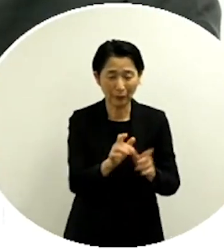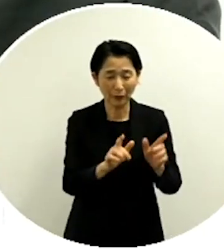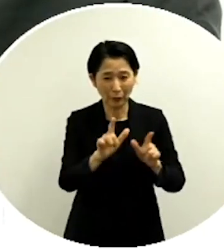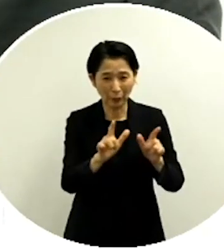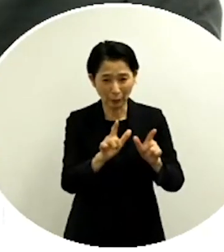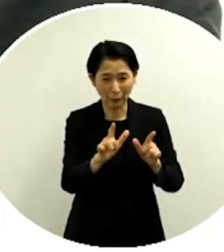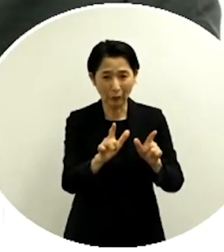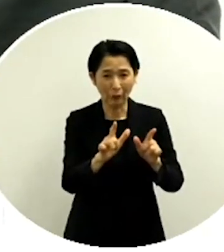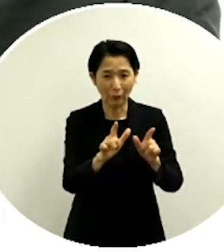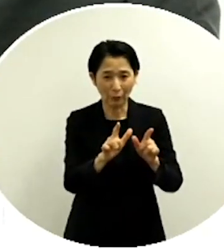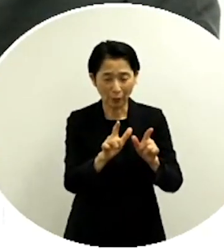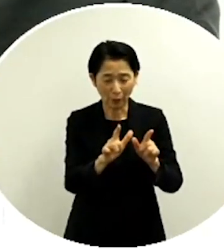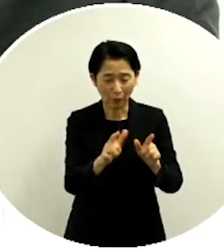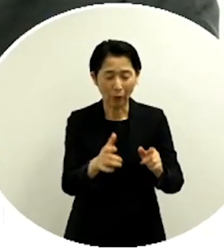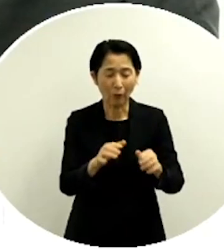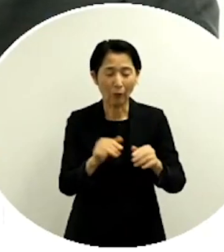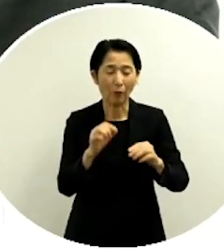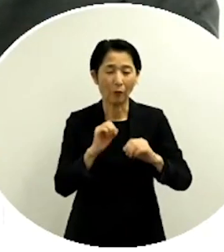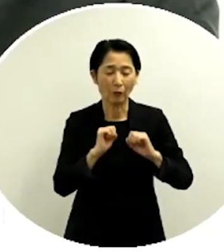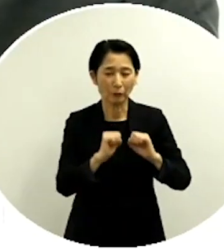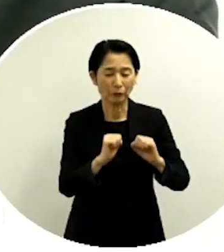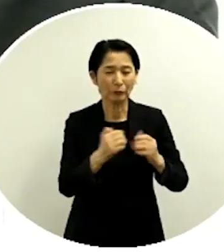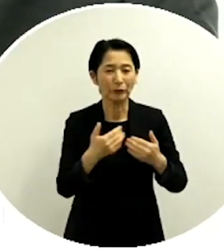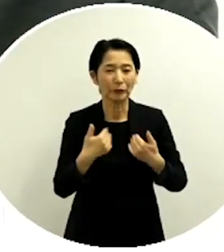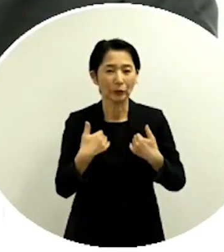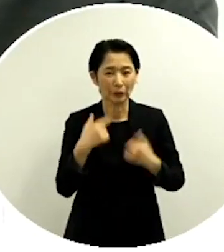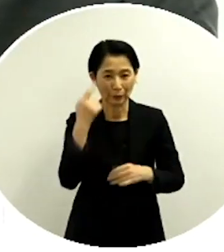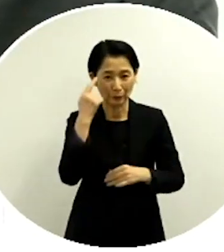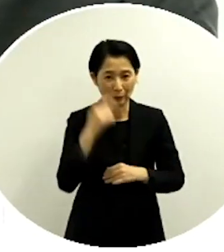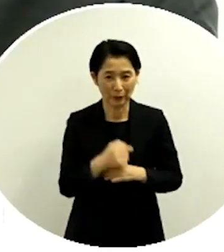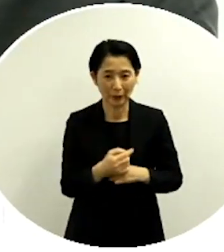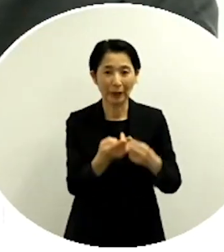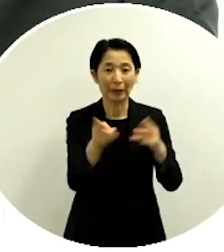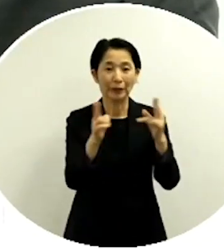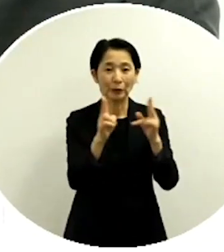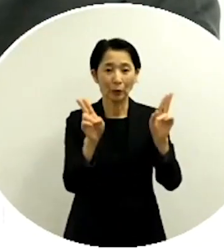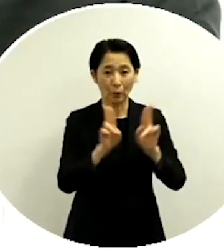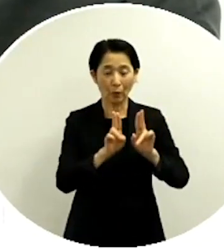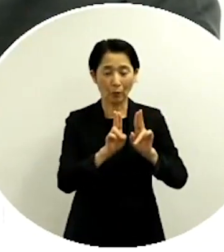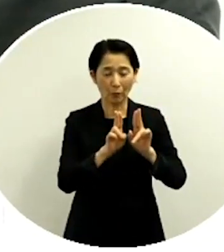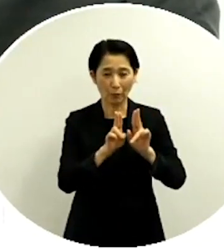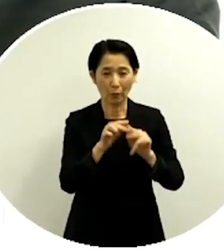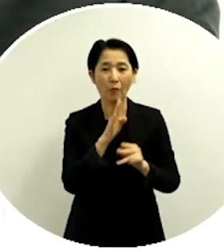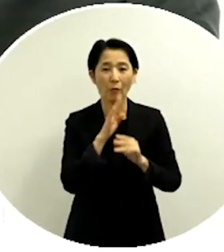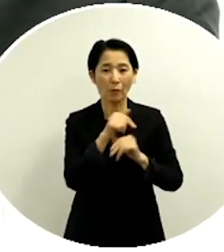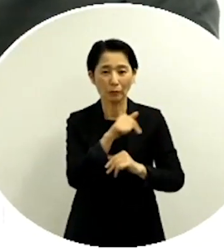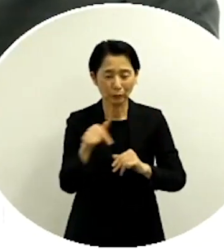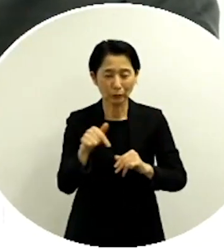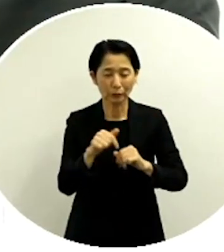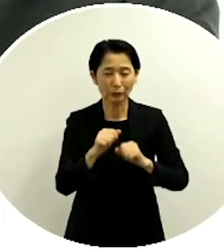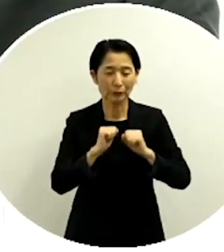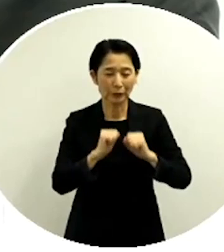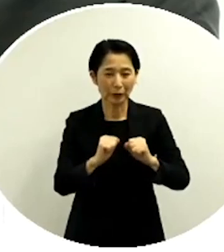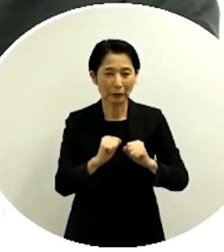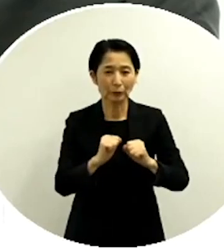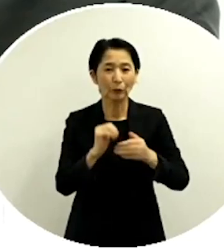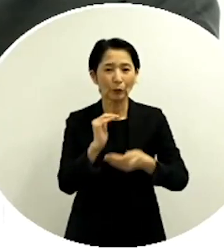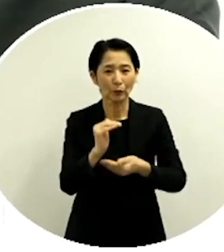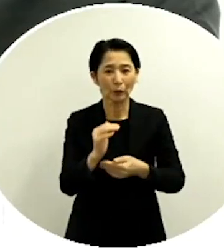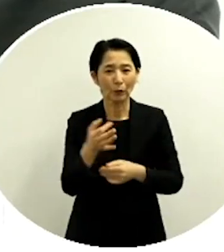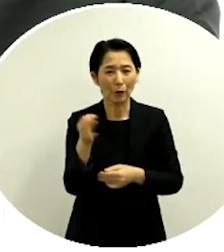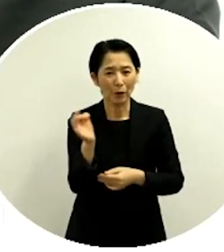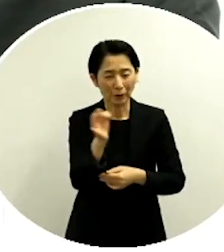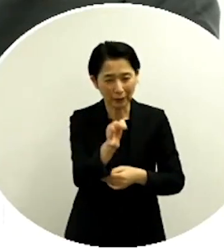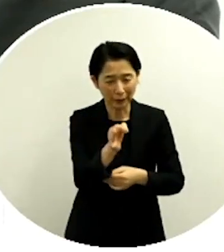必要があると思っています党本部でやれることはやっぱり体制をきちんと作って予算をつけることそこに